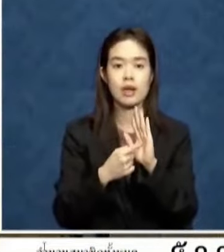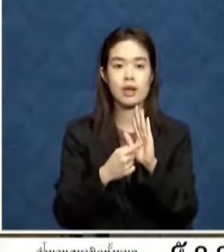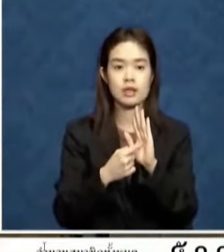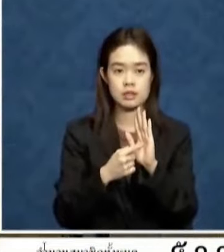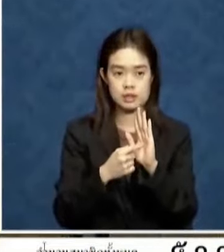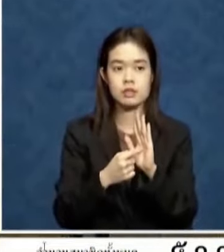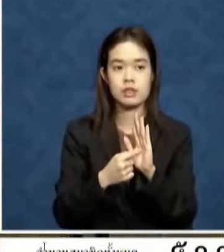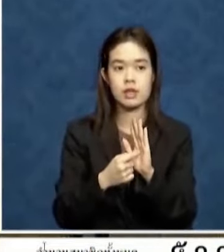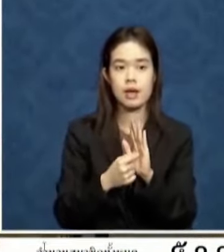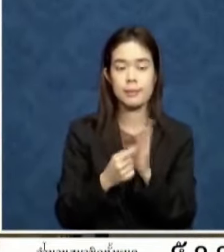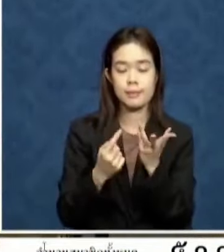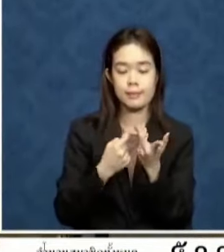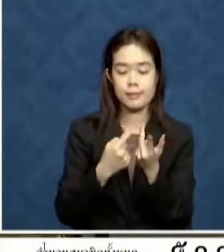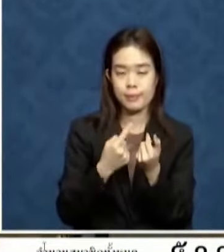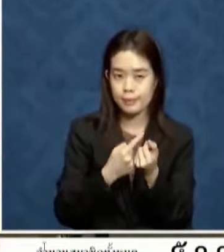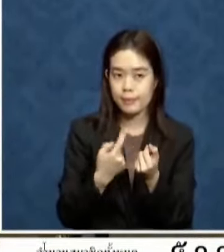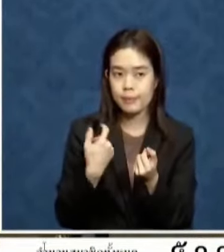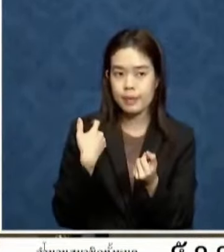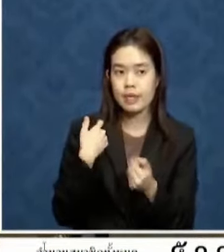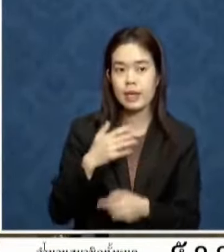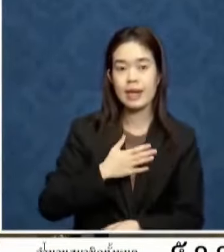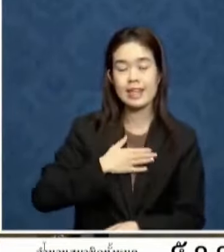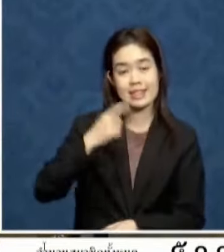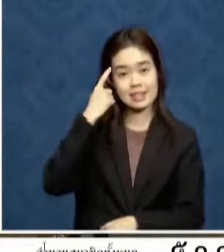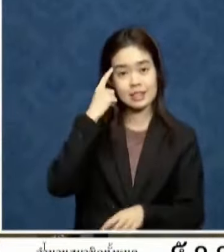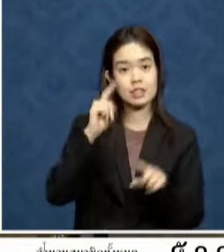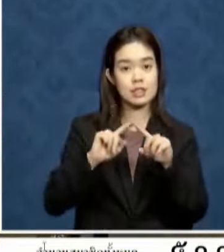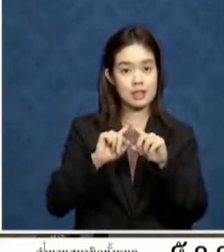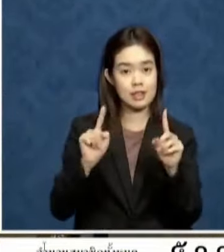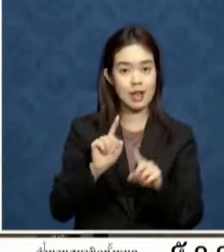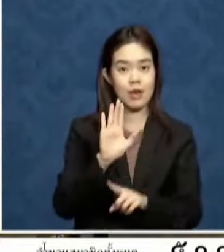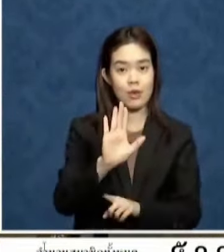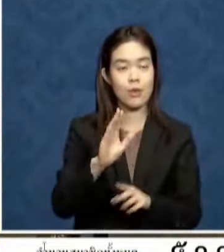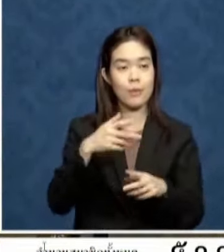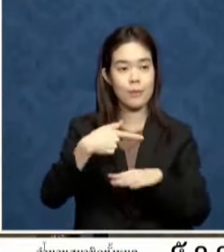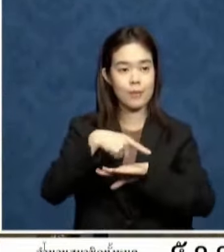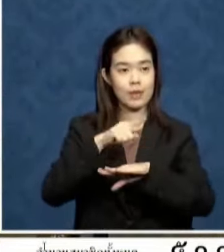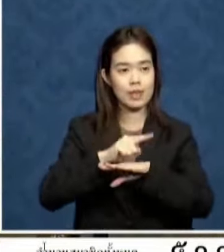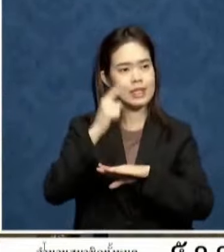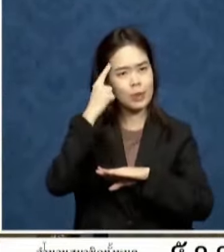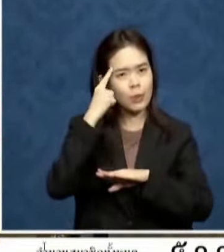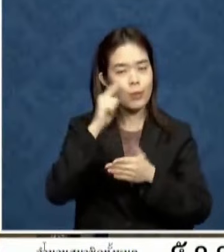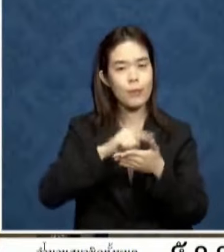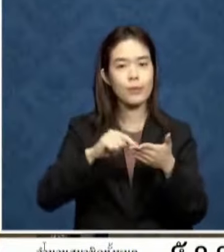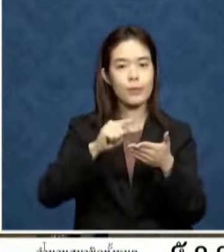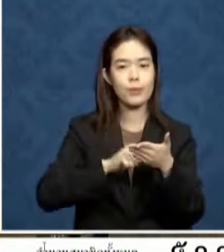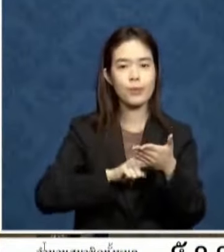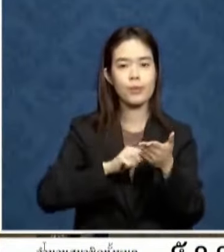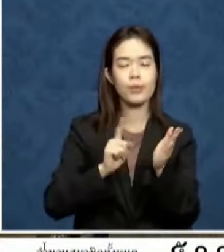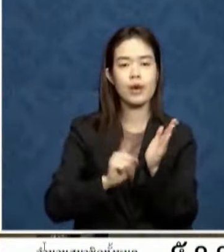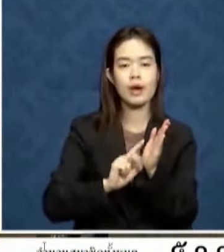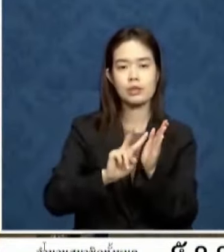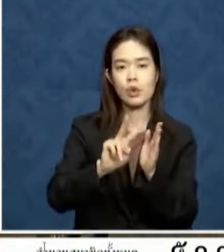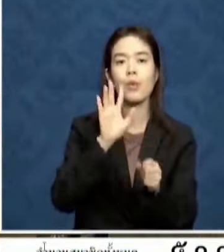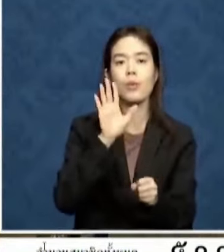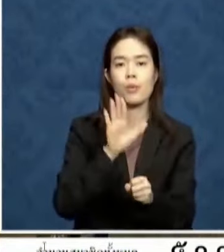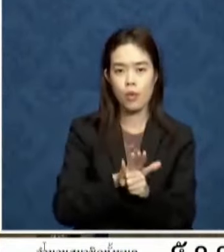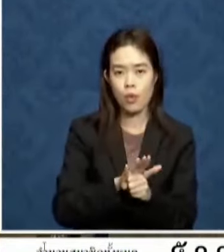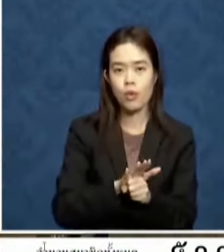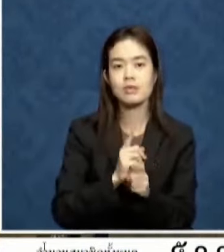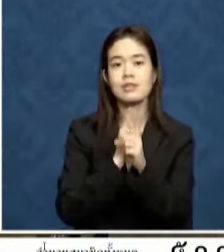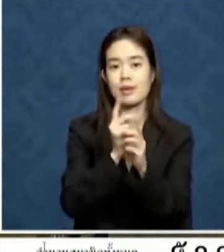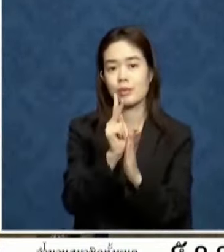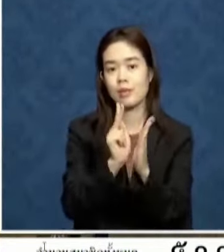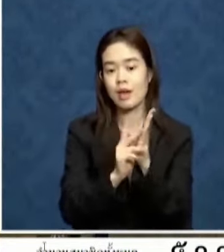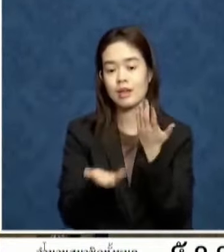ชามติที่ผมก็ต้องขออนุญาตยังเห็นต่างกับท่านประธานนะครับโดยผมเห็นว่า2ครั้งก็เพียงพอแล้วในเชิงของกฎหมายหรือไม่ว่าจะเป็นเรื่องของคำถามประช